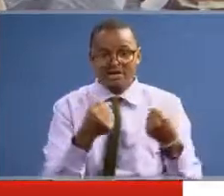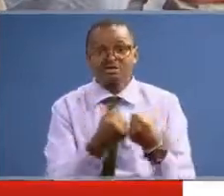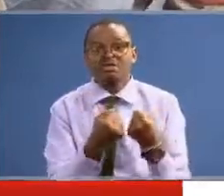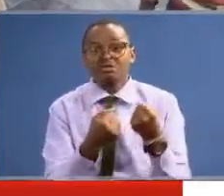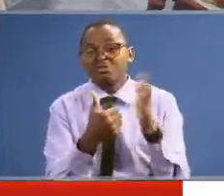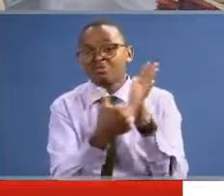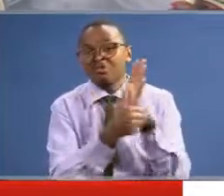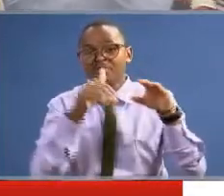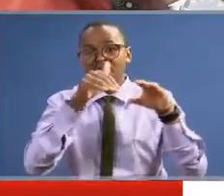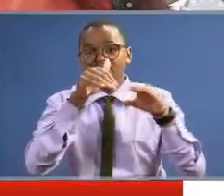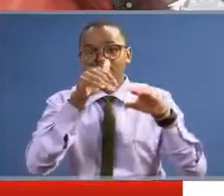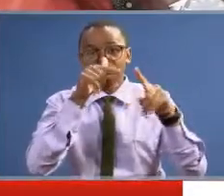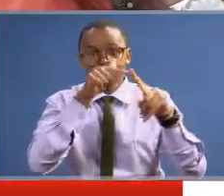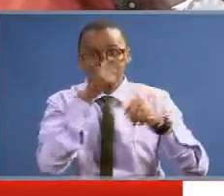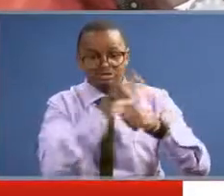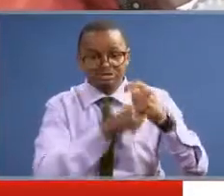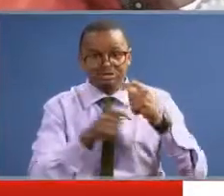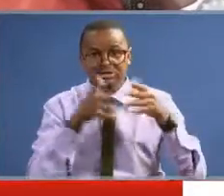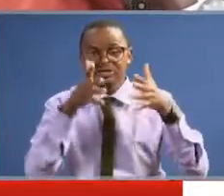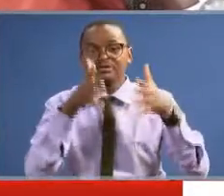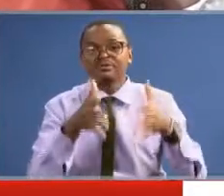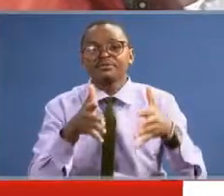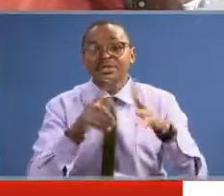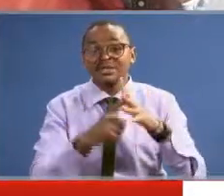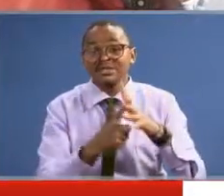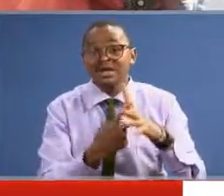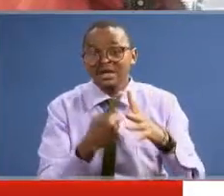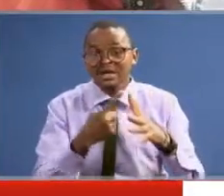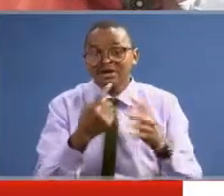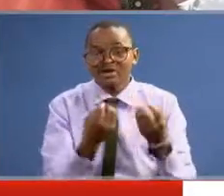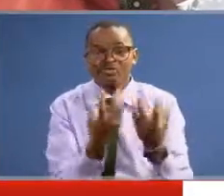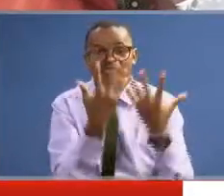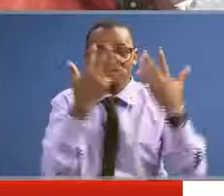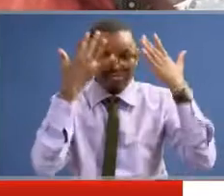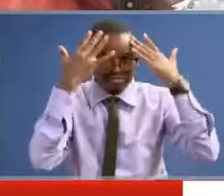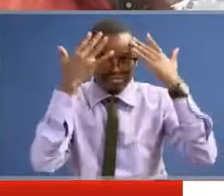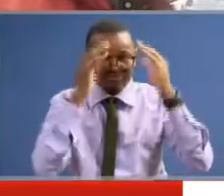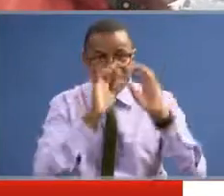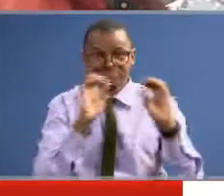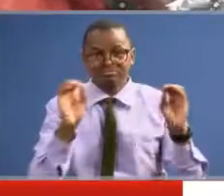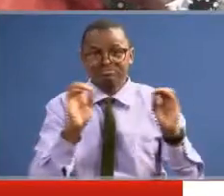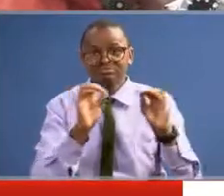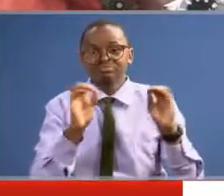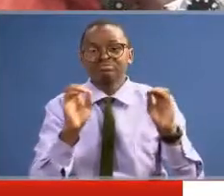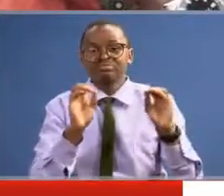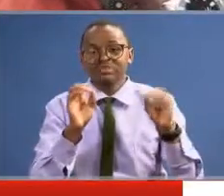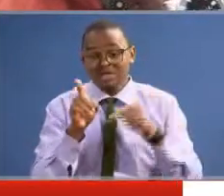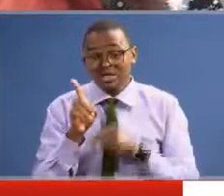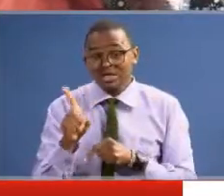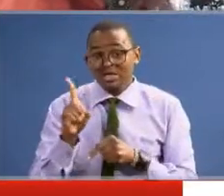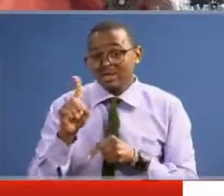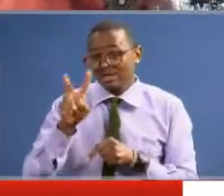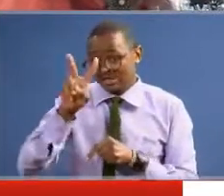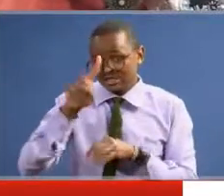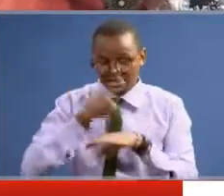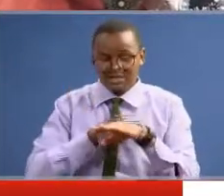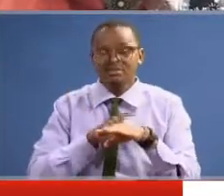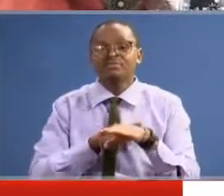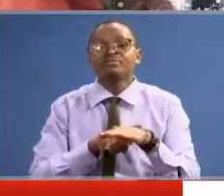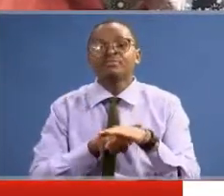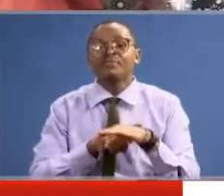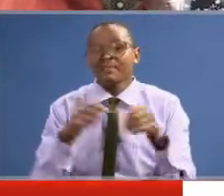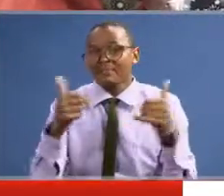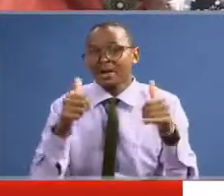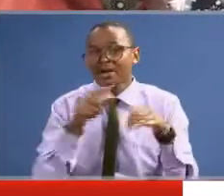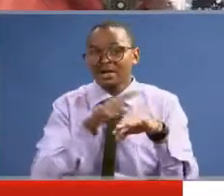to traders. Chanzo cha moto hatujajua na hii ni mara ya pili. Ni